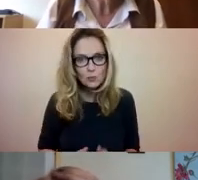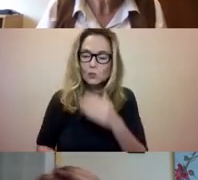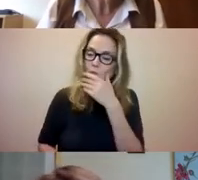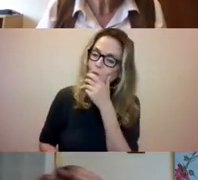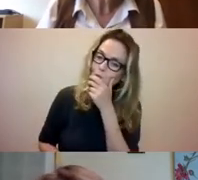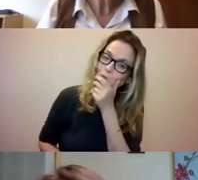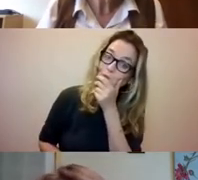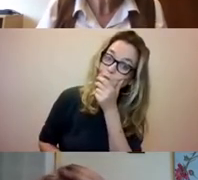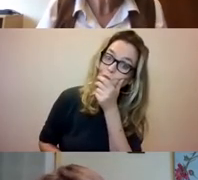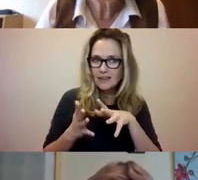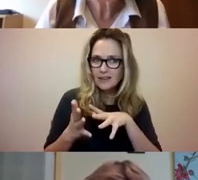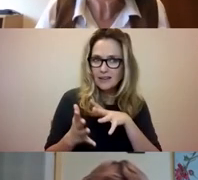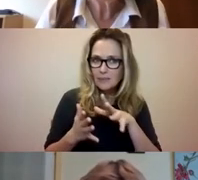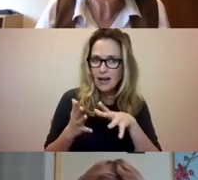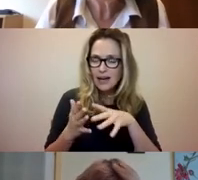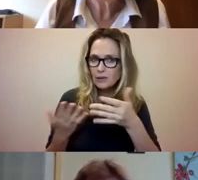Nou.